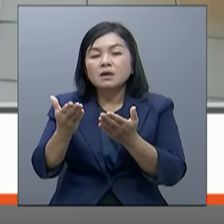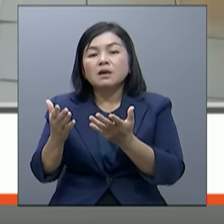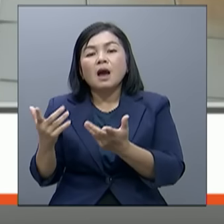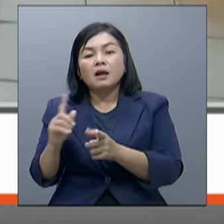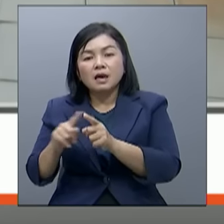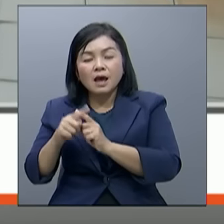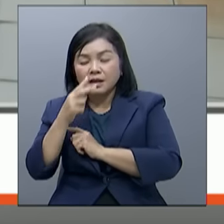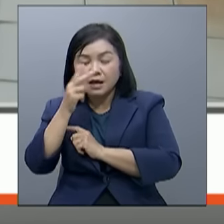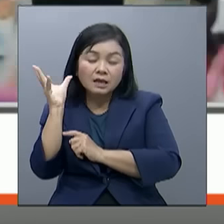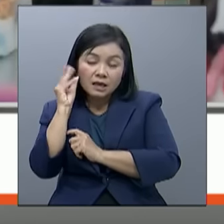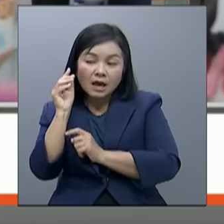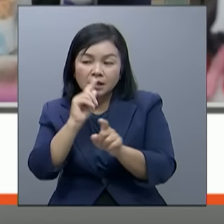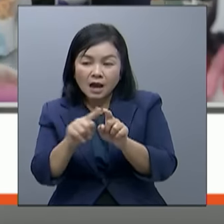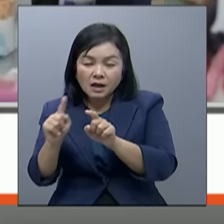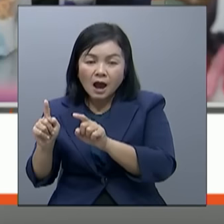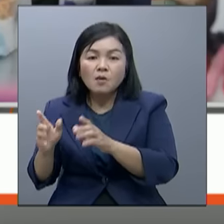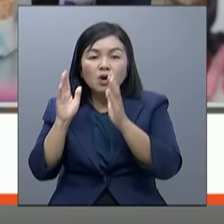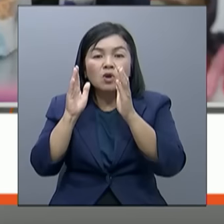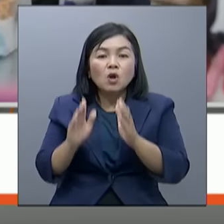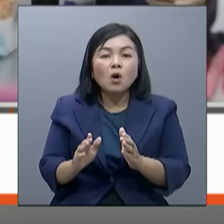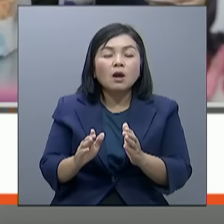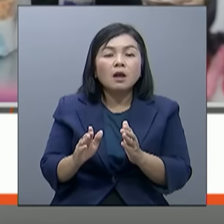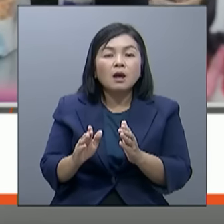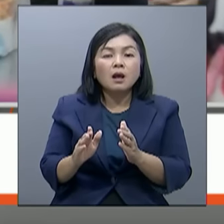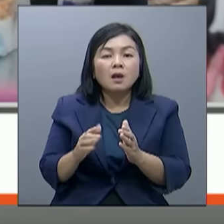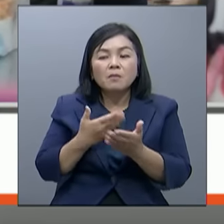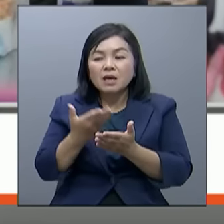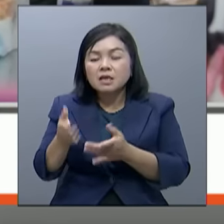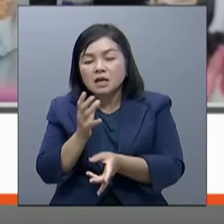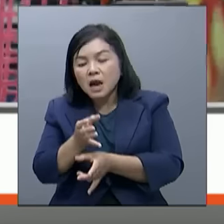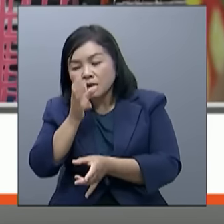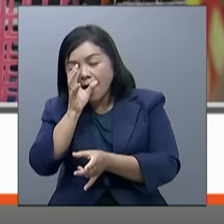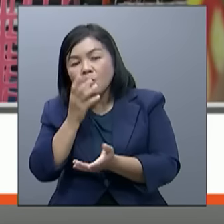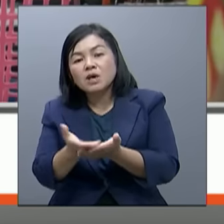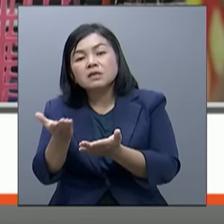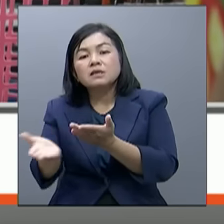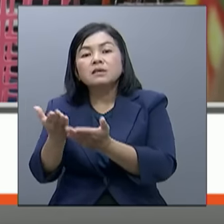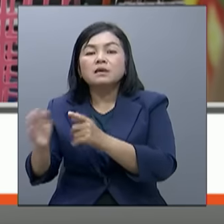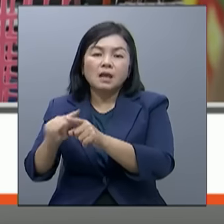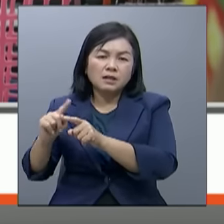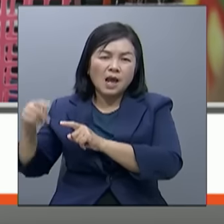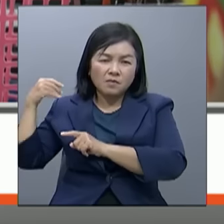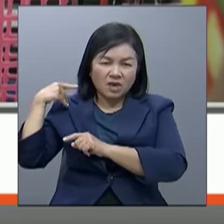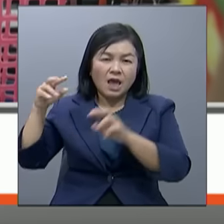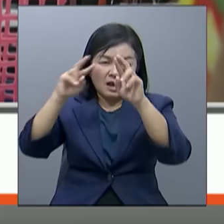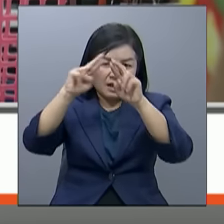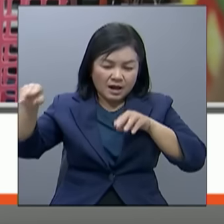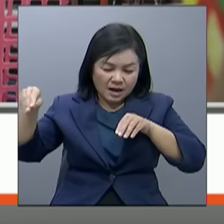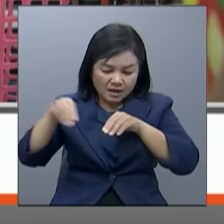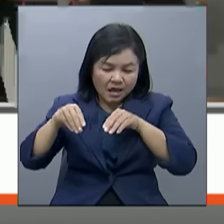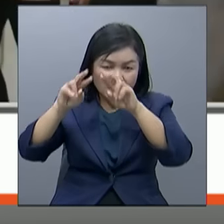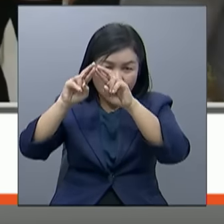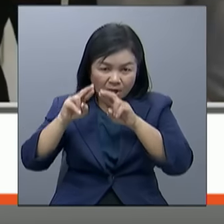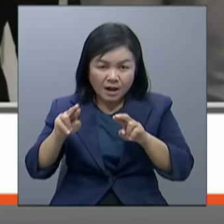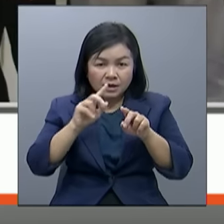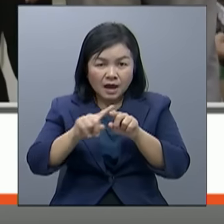ได้ยินได้ฟังว่ามีคนบางคนไปวนเวียนอยู่กับอบายมุขหรือว่าของมึนเมาร้านรวงที่อยู่ใกล้กับห้างก็ไม่ใ